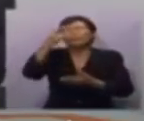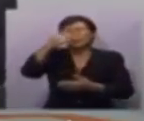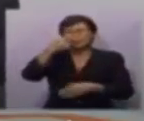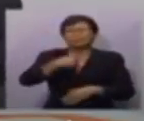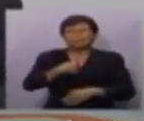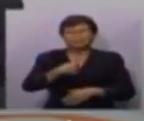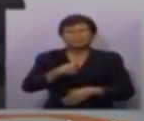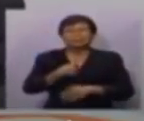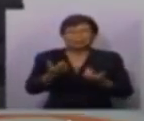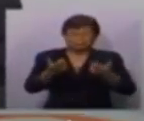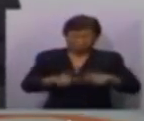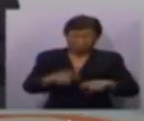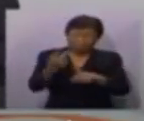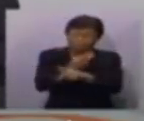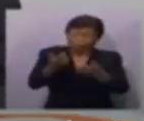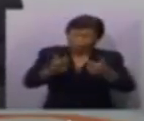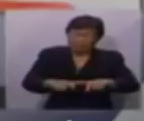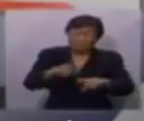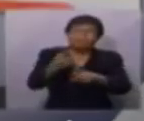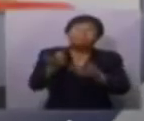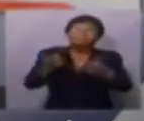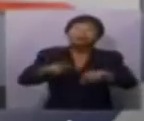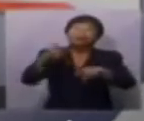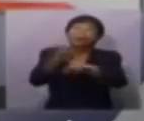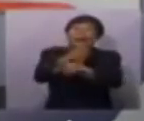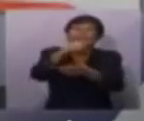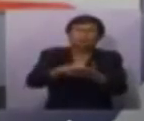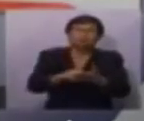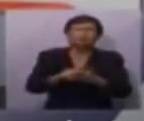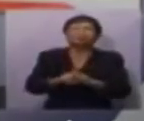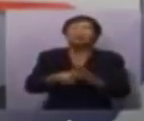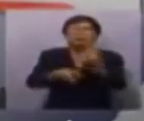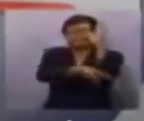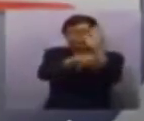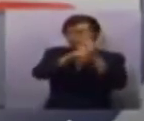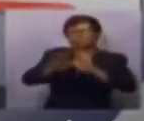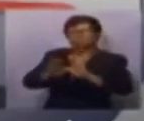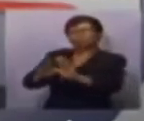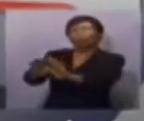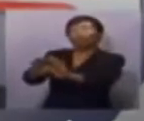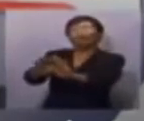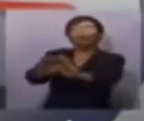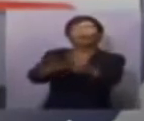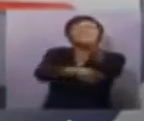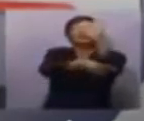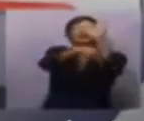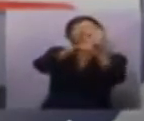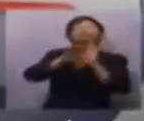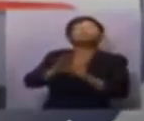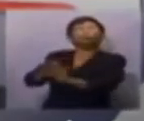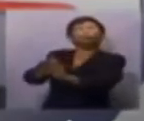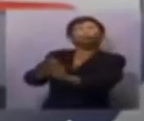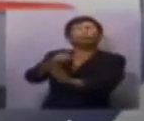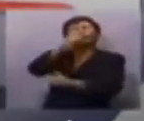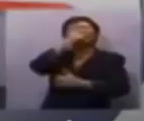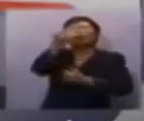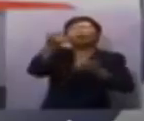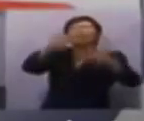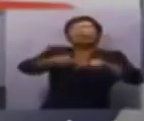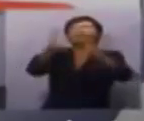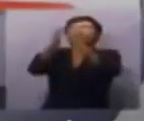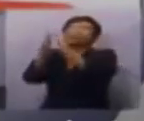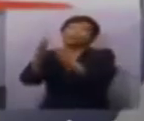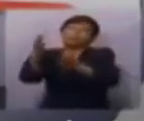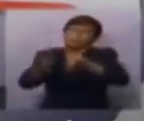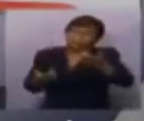lihat trend ini pada kali ini, yang katakan tolak kawasan parlimen tadi, yang kawasan parlimen itu juga agak menarik kerana berlaku di bandar.